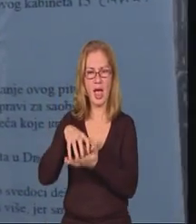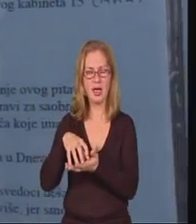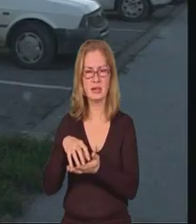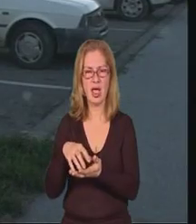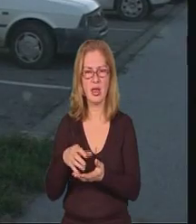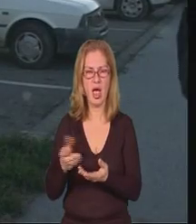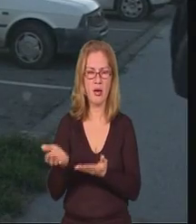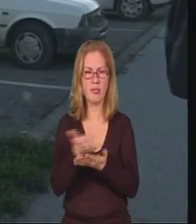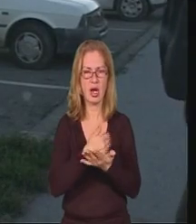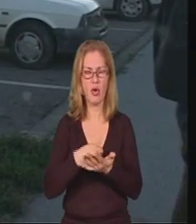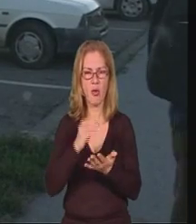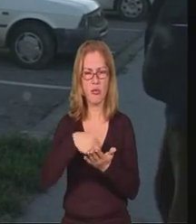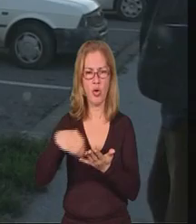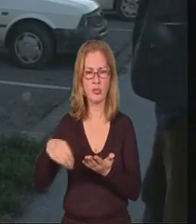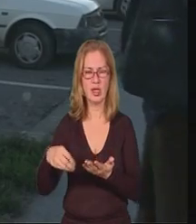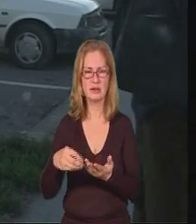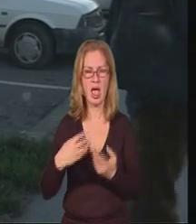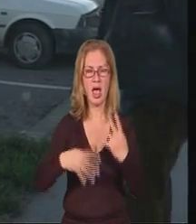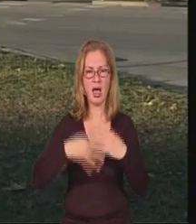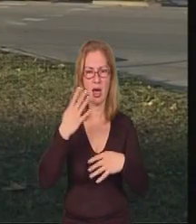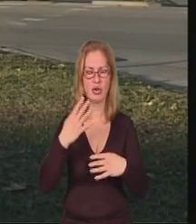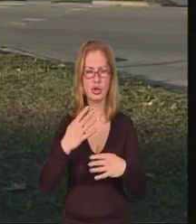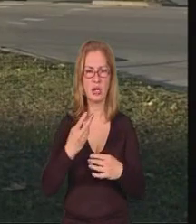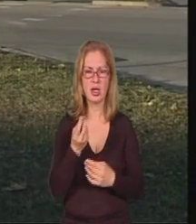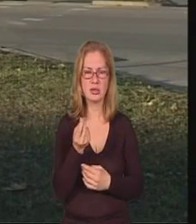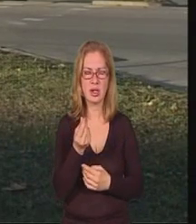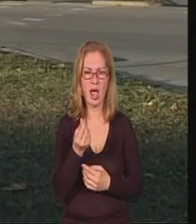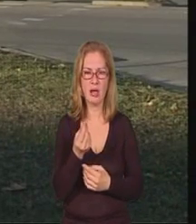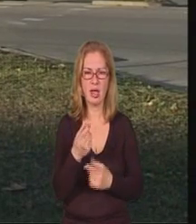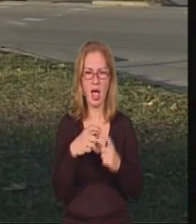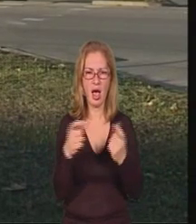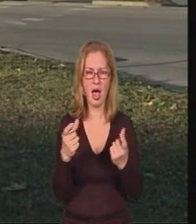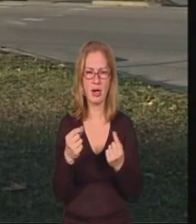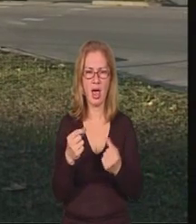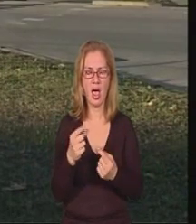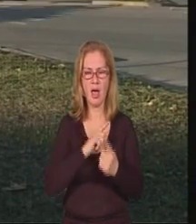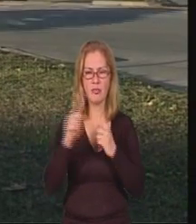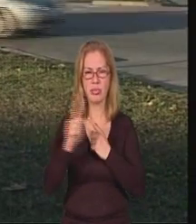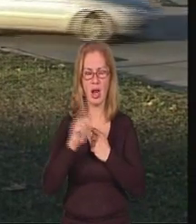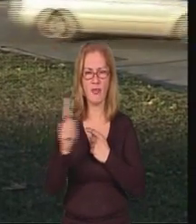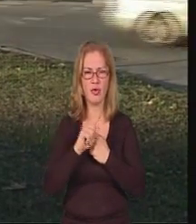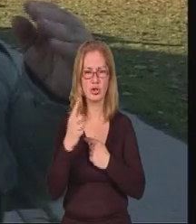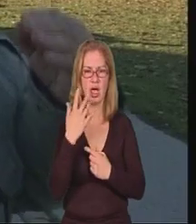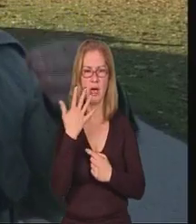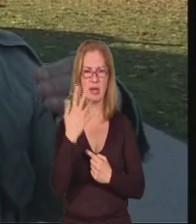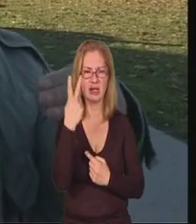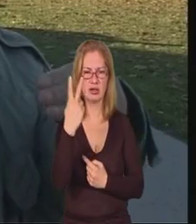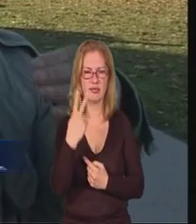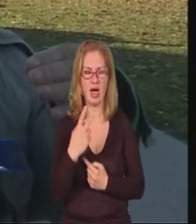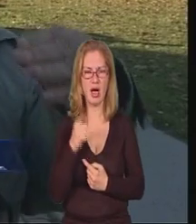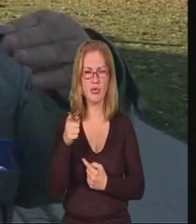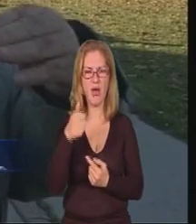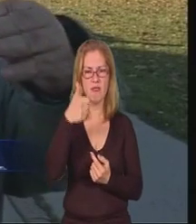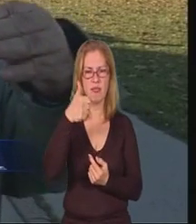je inicijativni odbor za prikupljanje potpisa građana Veternika koji traže umanjenje cene karte na liniji 52. U